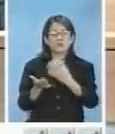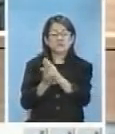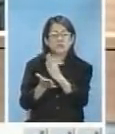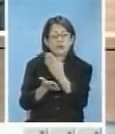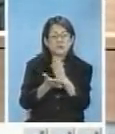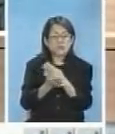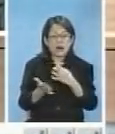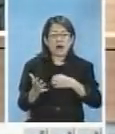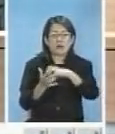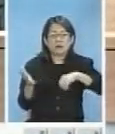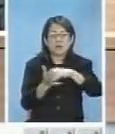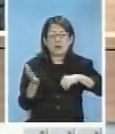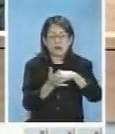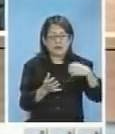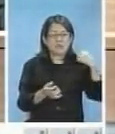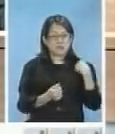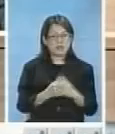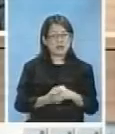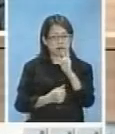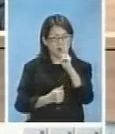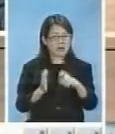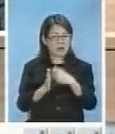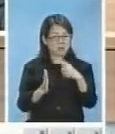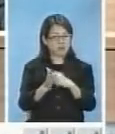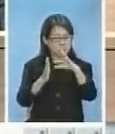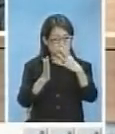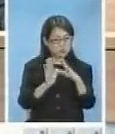าวนี่คือเหตุผลทั้งหมดที่ผมนายุพราชบัวอิน